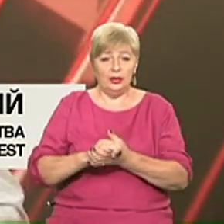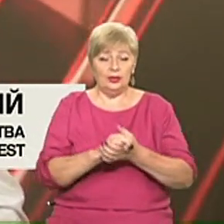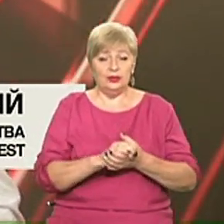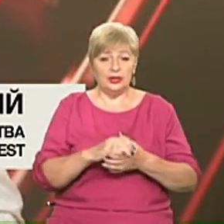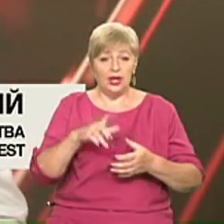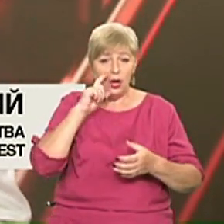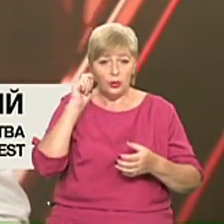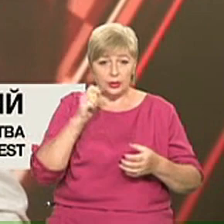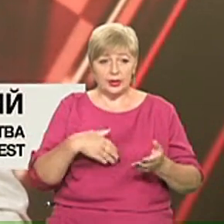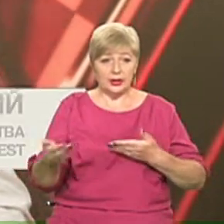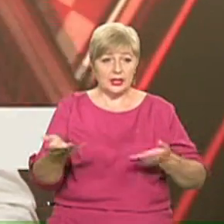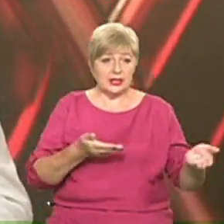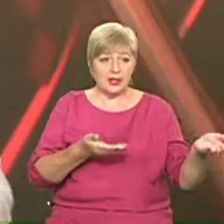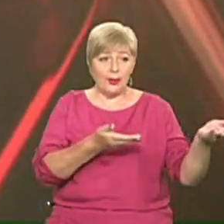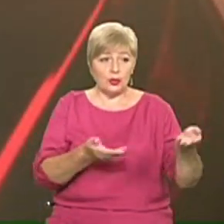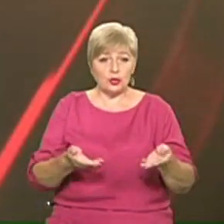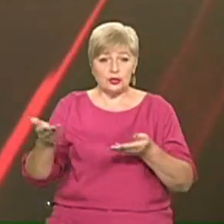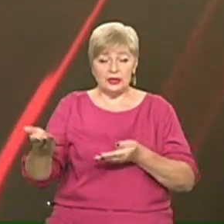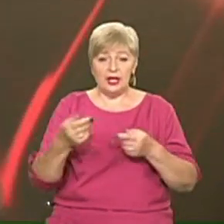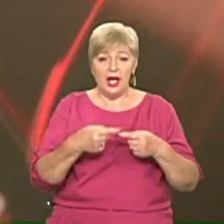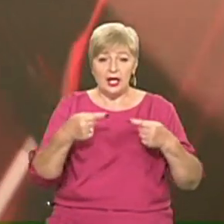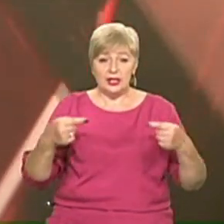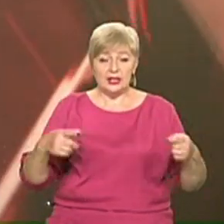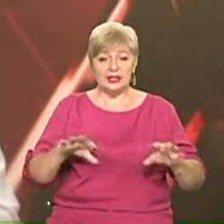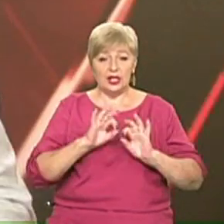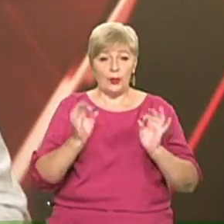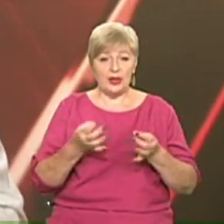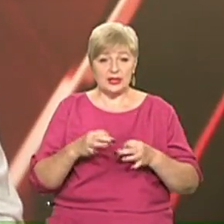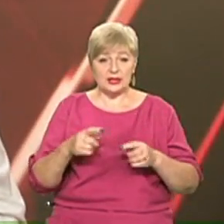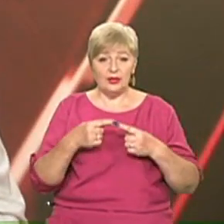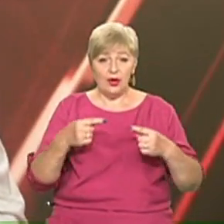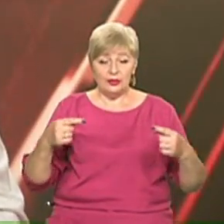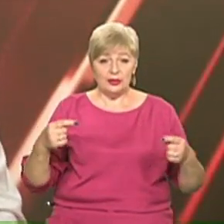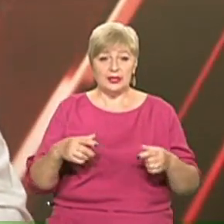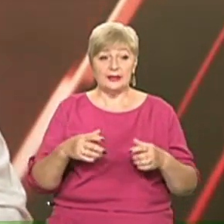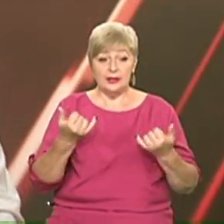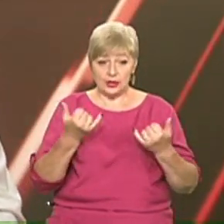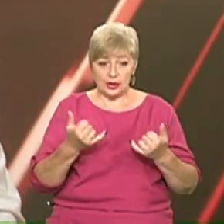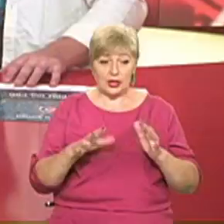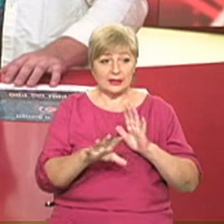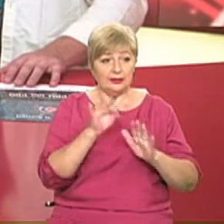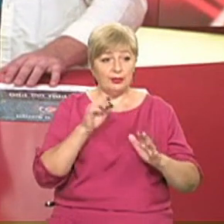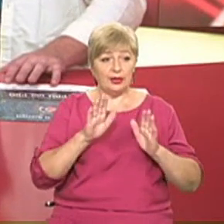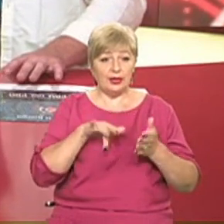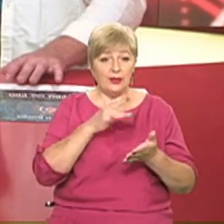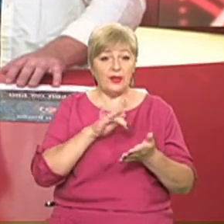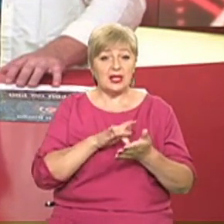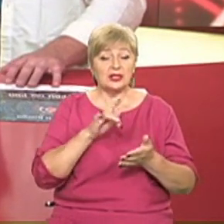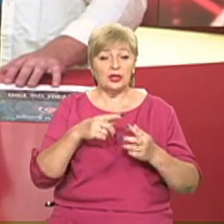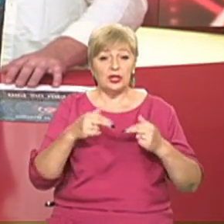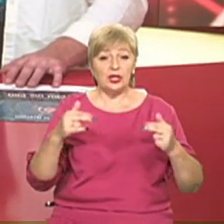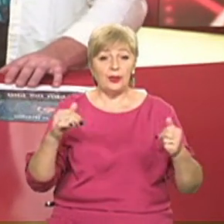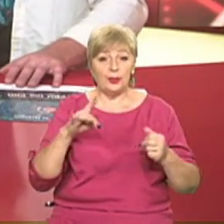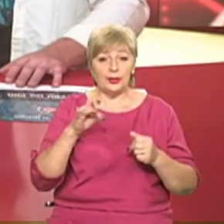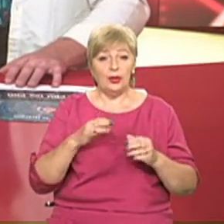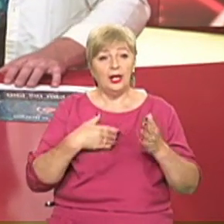запрошувати різних митців із різних регіонів в різні регіони. В даному випадку в місто Дніпро. А до цього першим регіоном?